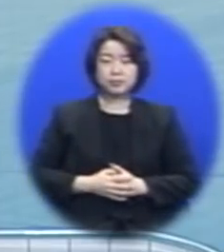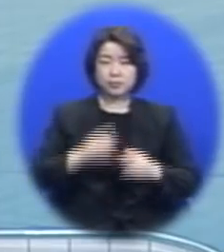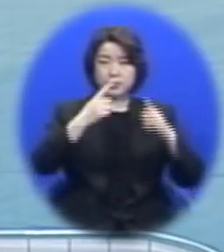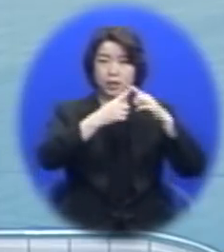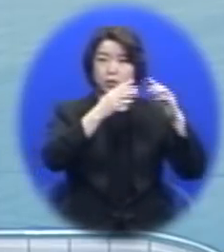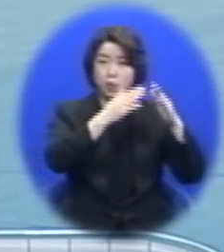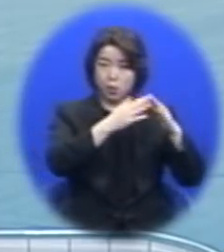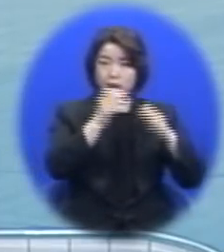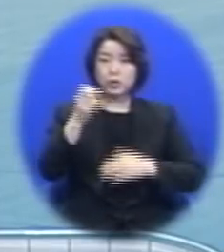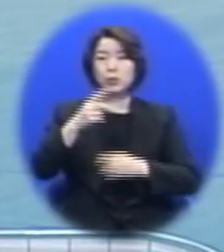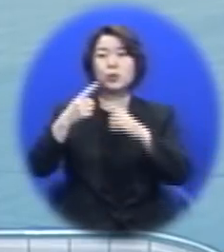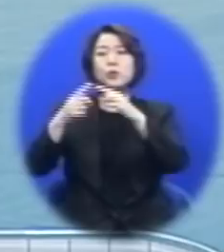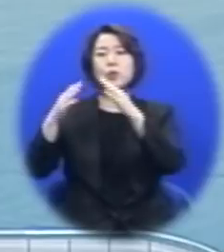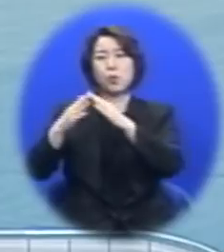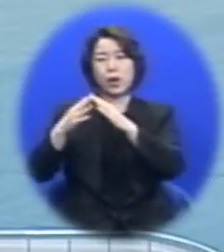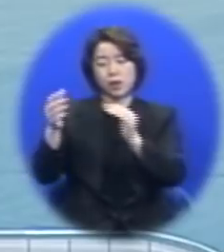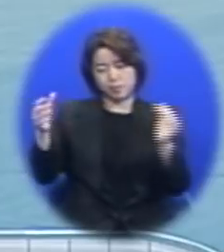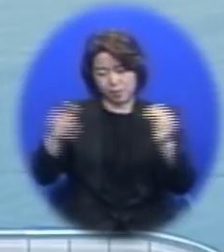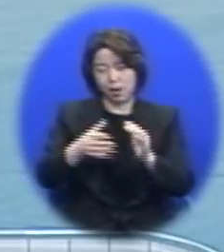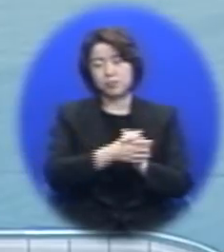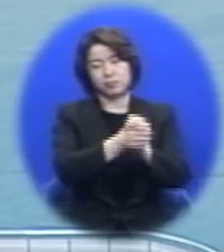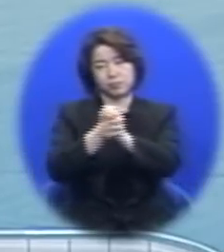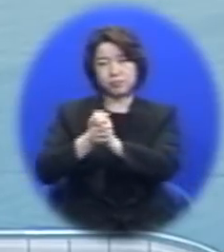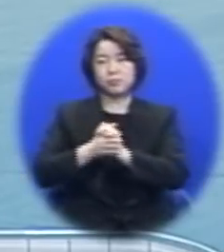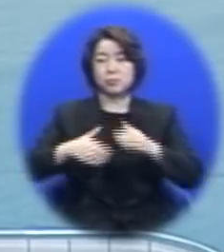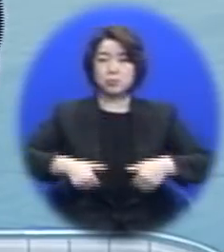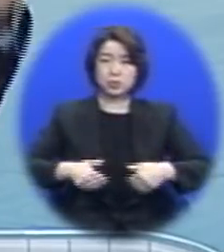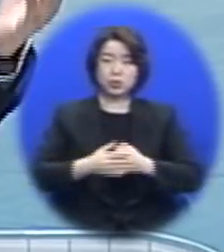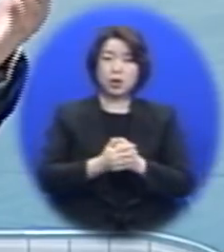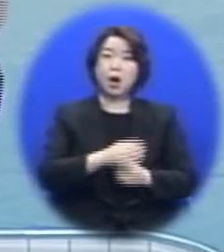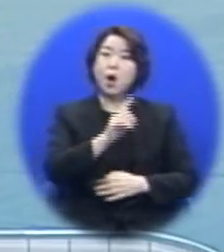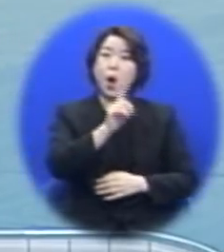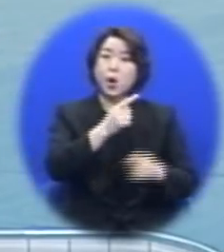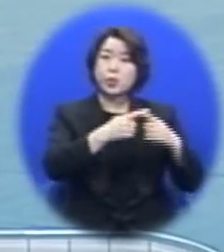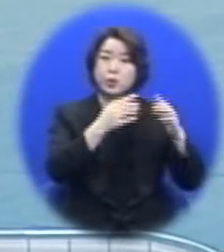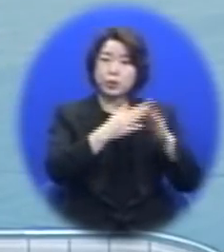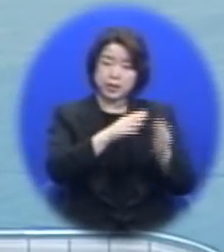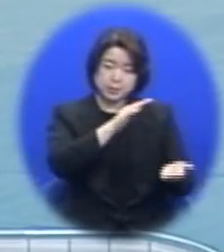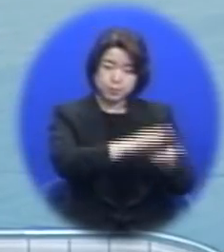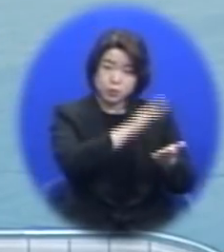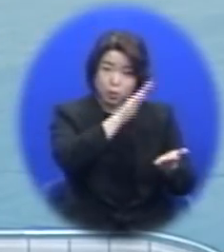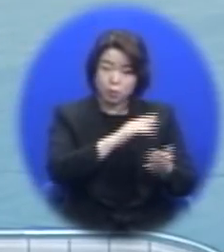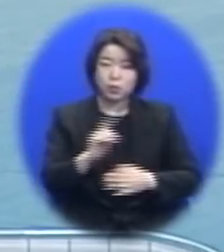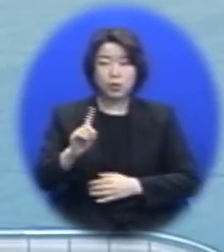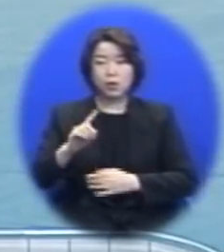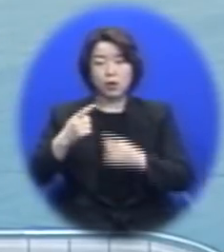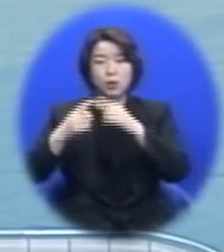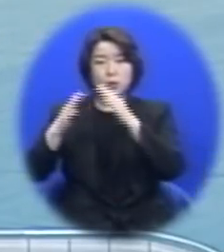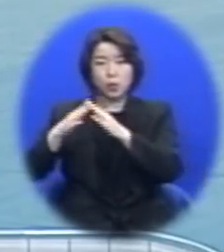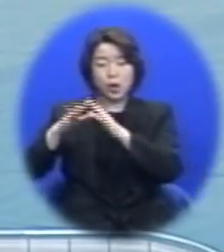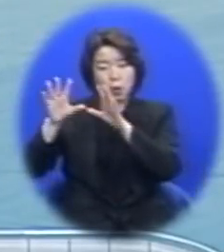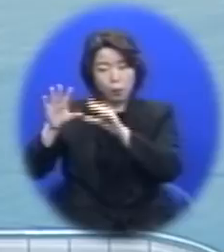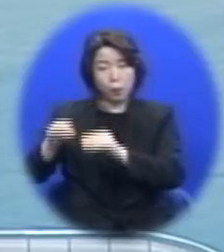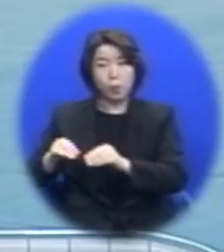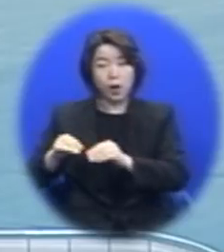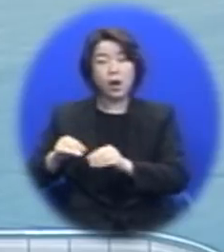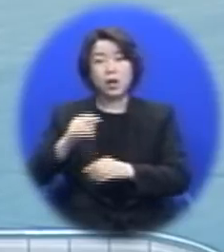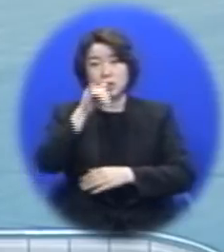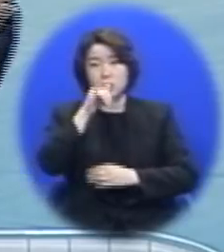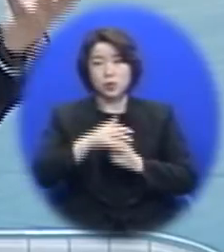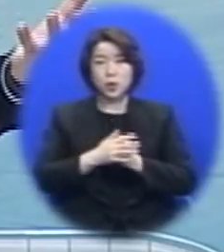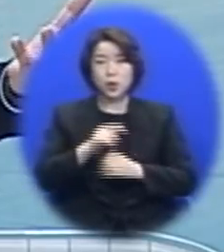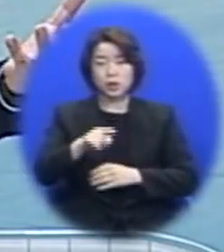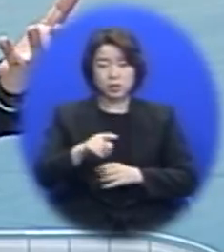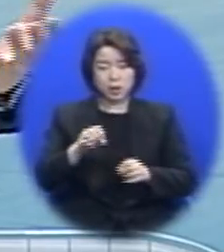교회와 교회도 연합해야 돼요. 어떤 교회는 기도가 뜨겁고 어떤 교회는 기도가 안 되는 교회가 있는데